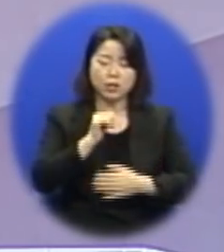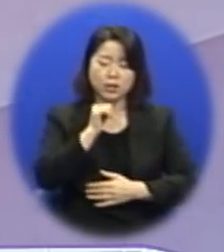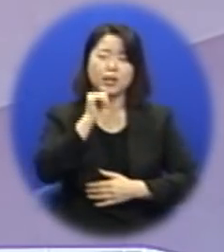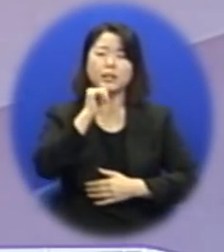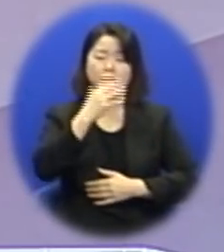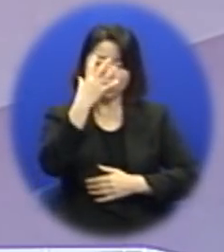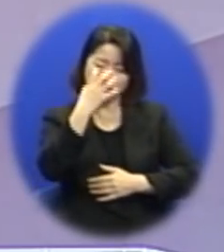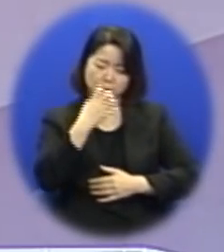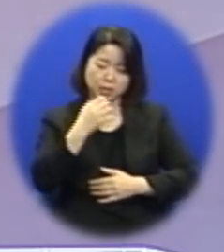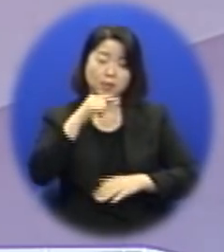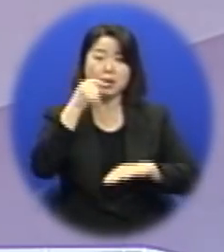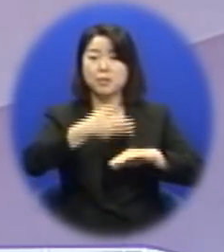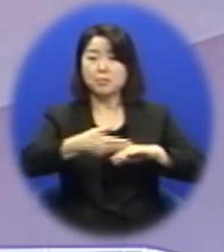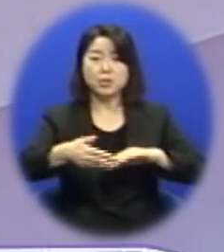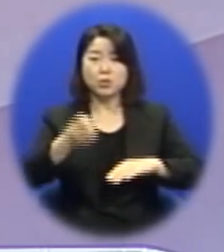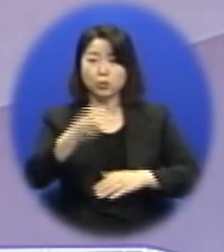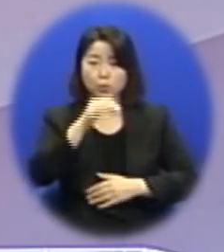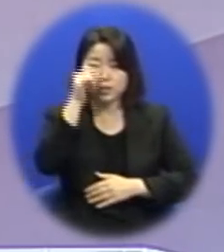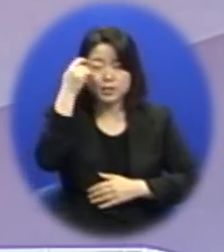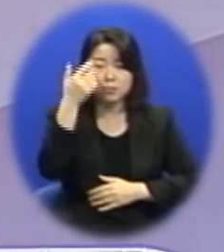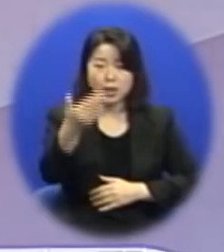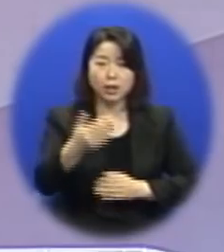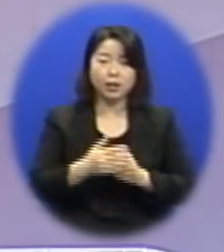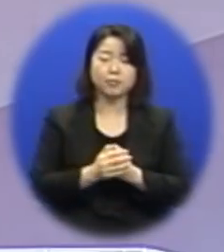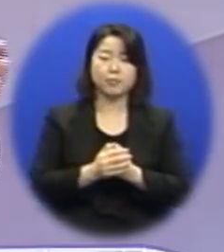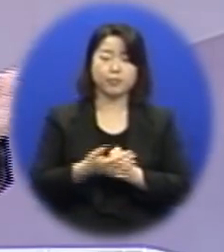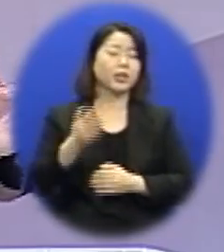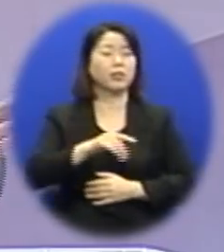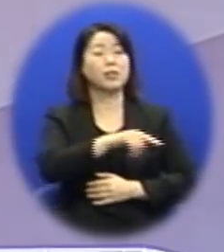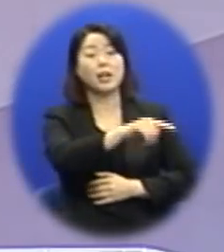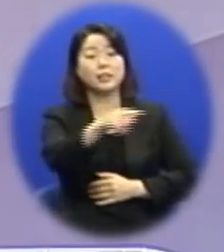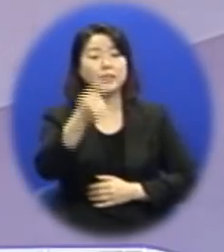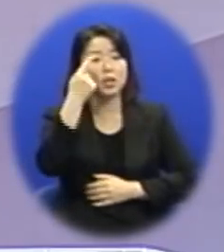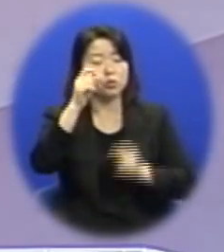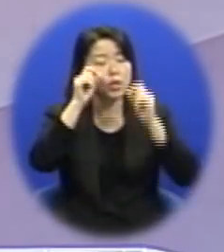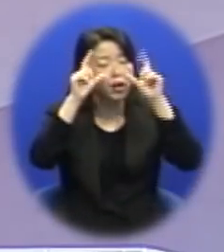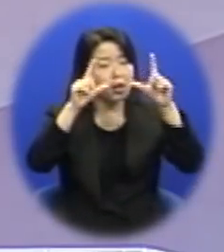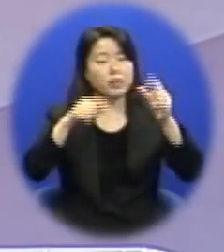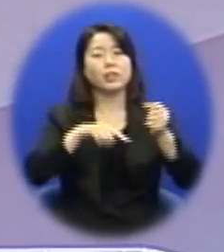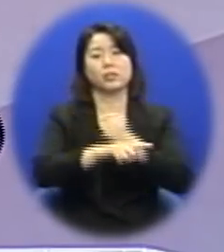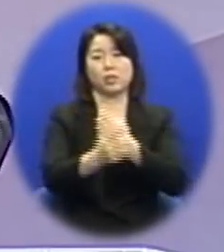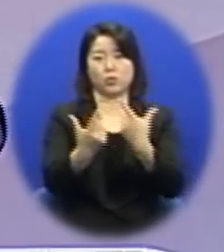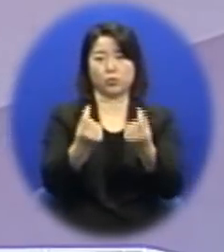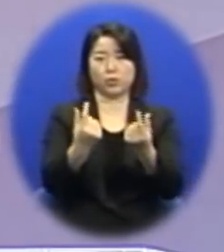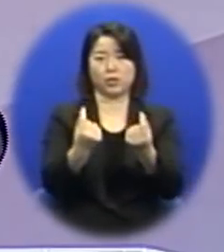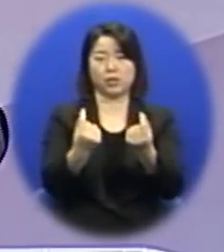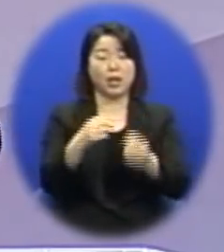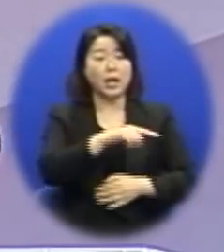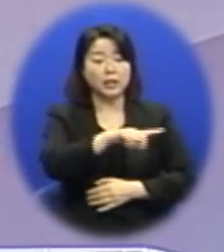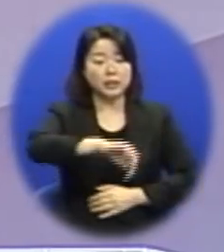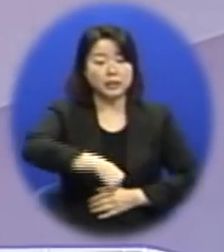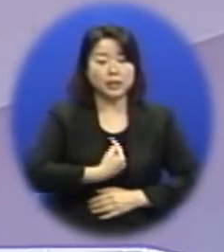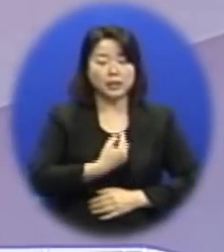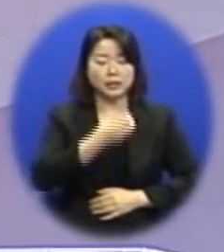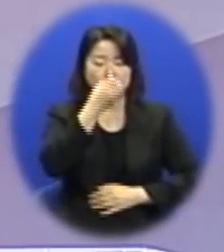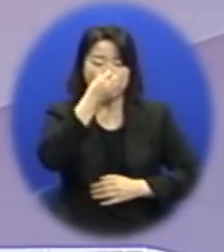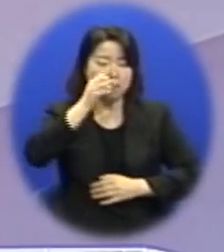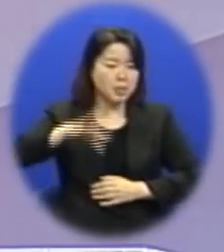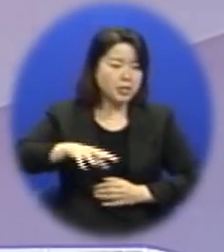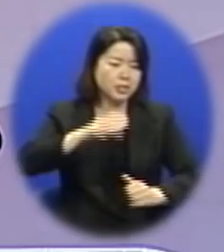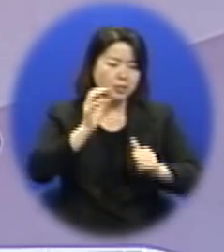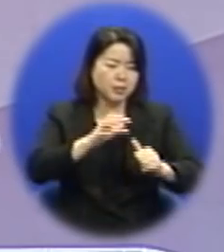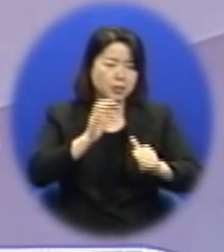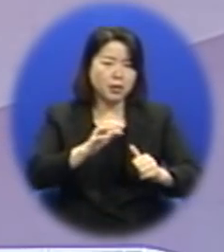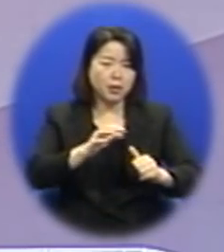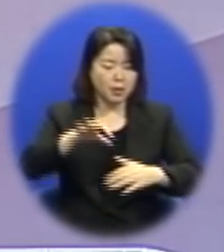민족이 또 있습니까 그러나 이것은 그들의 눈이 열려 있다는 것을 의미했다 그들은 자신들이 멸 천대를 받고